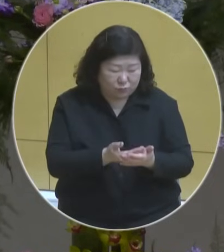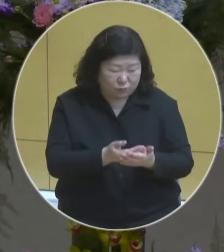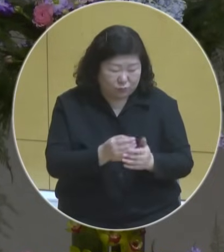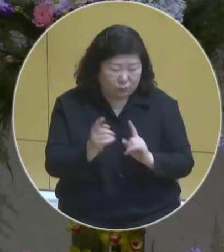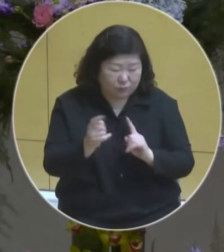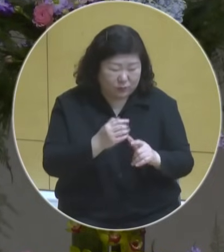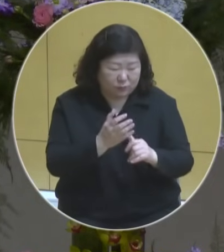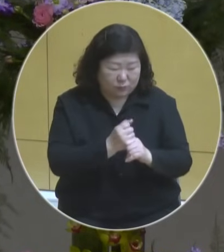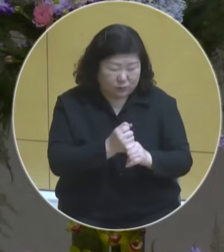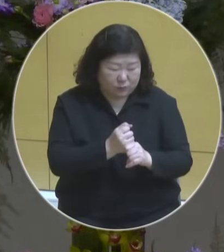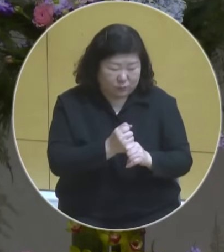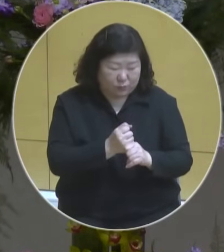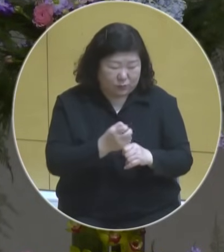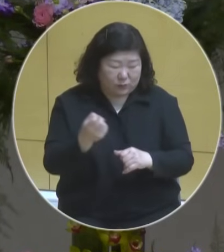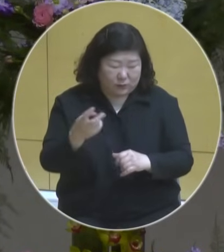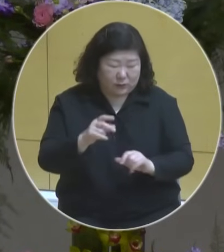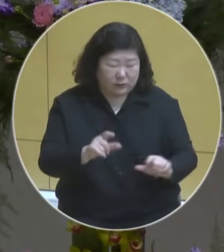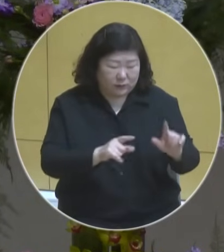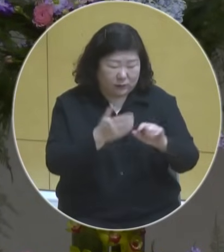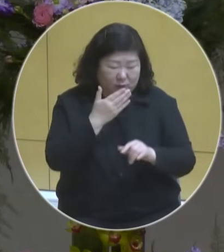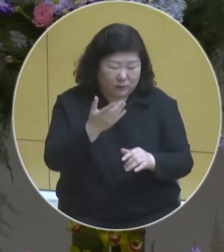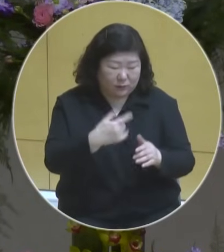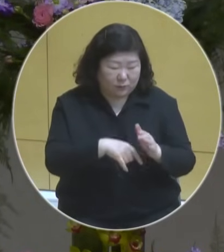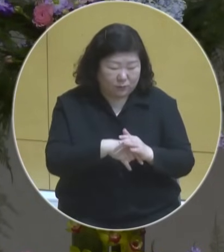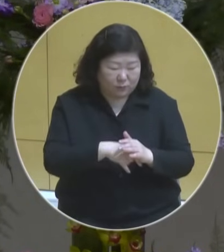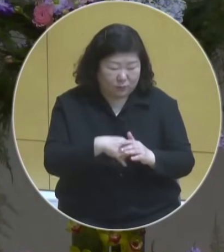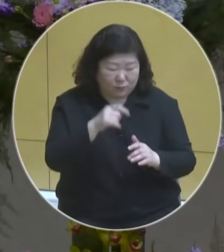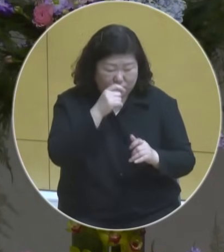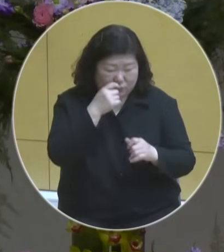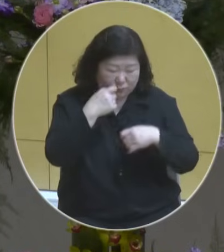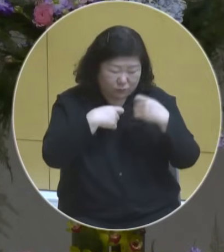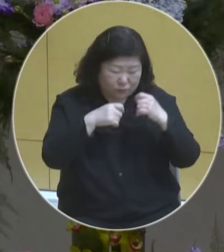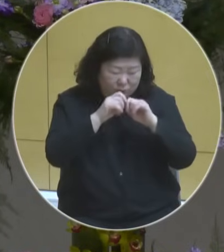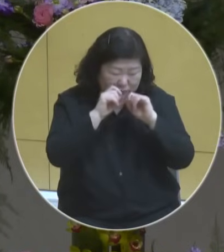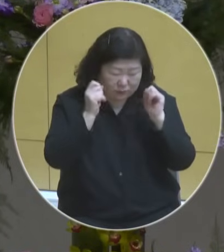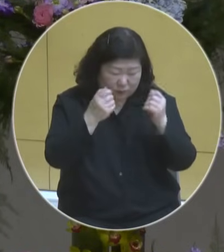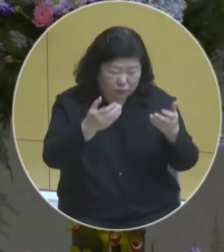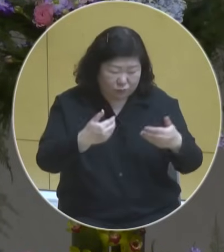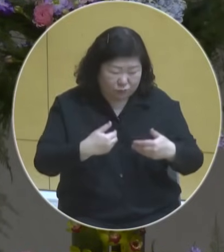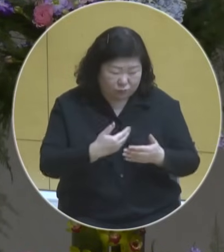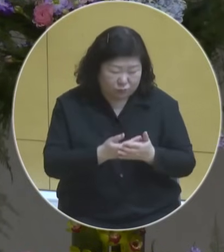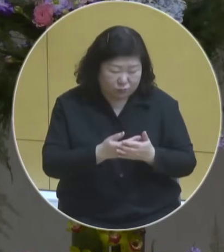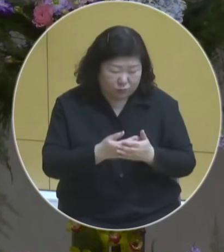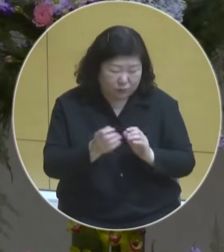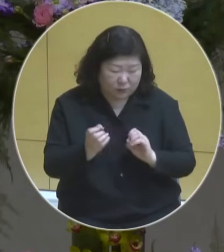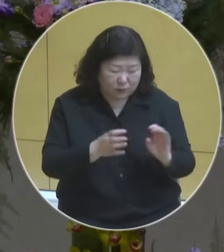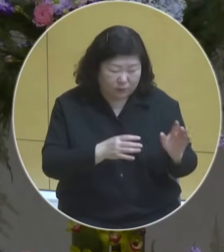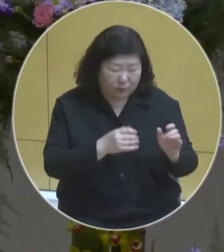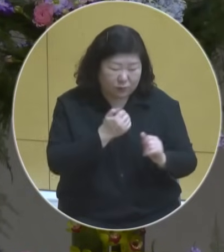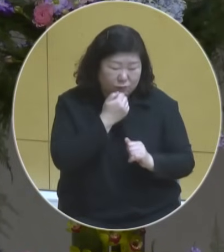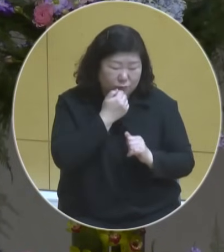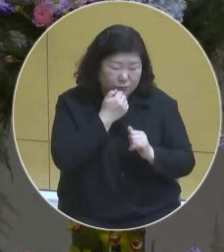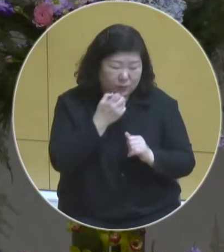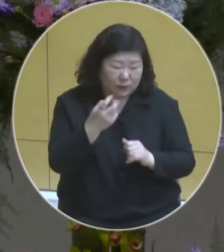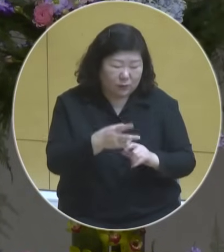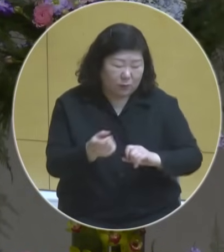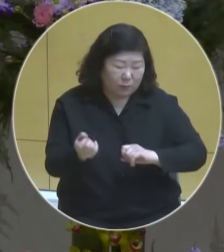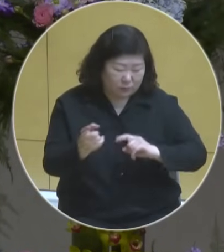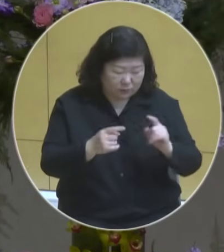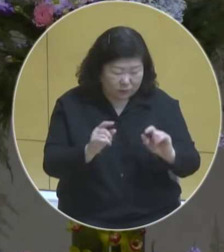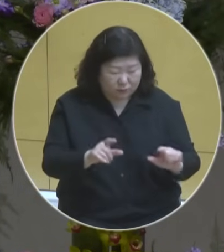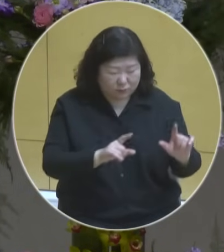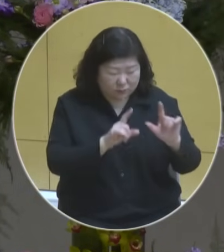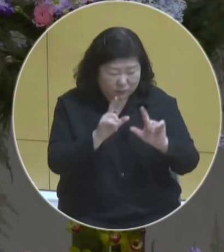살아갈 수 있도록 그 눈에서 눈물을 시켜 주시고 그 얼굴이 잃어버린 웃음이 다시 회복되는 귀한 삶이 될 수